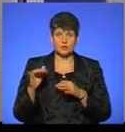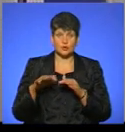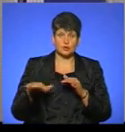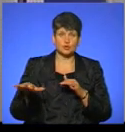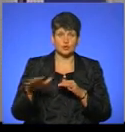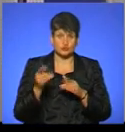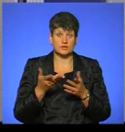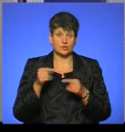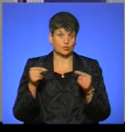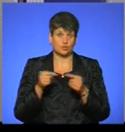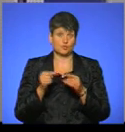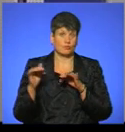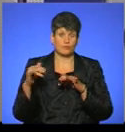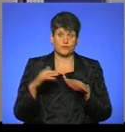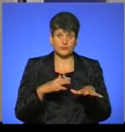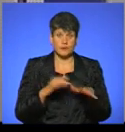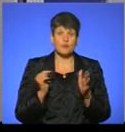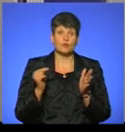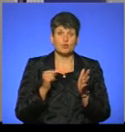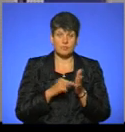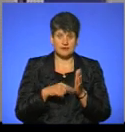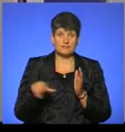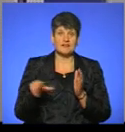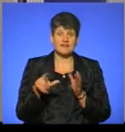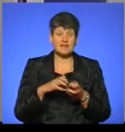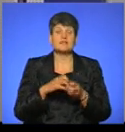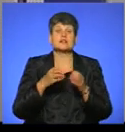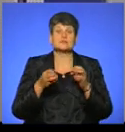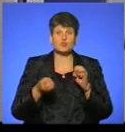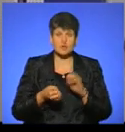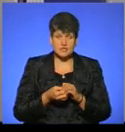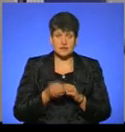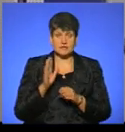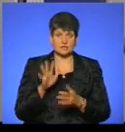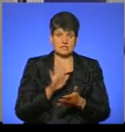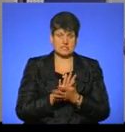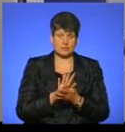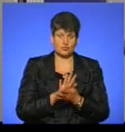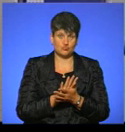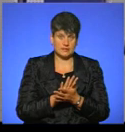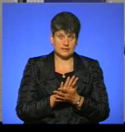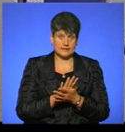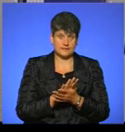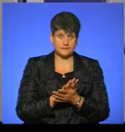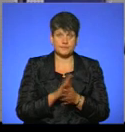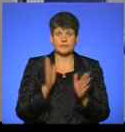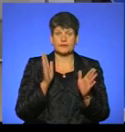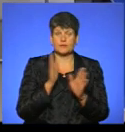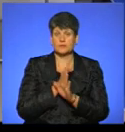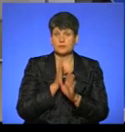результаті потрапить в ріку. І в результаті йде забруднення атмосферного